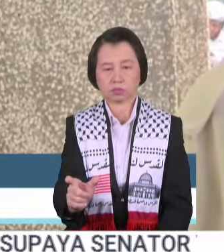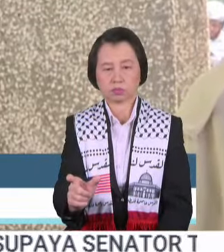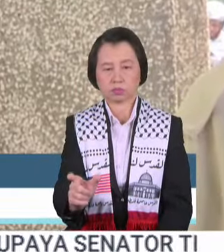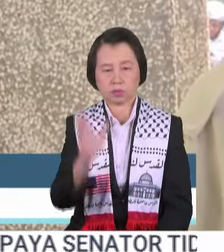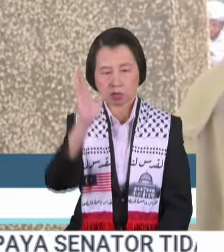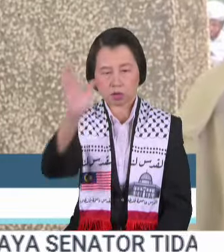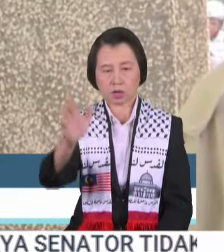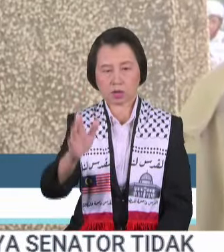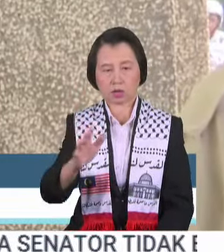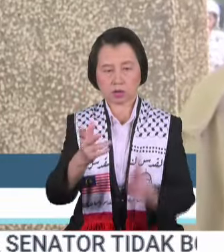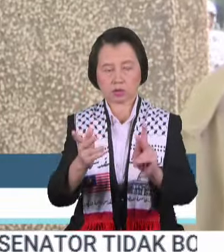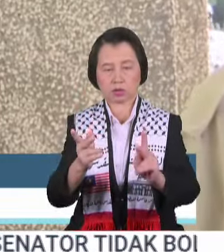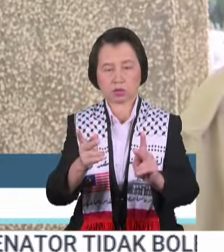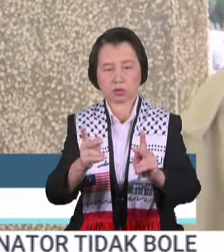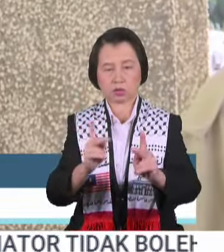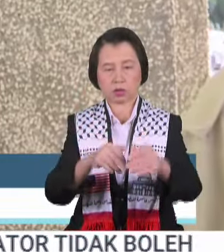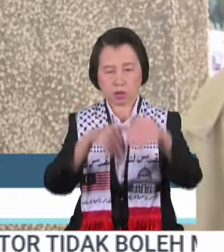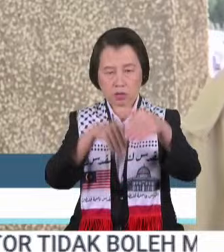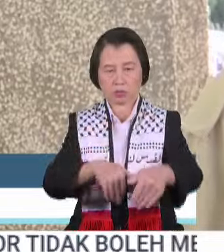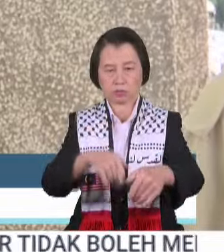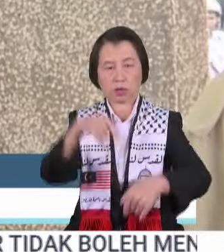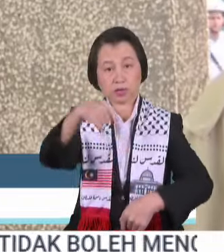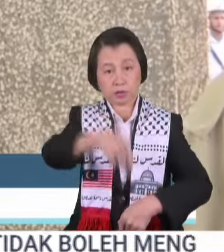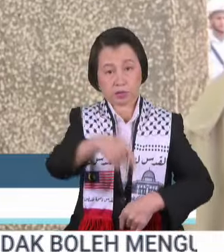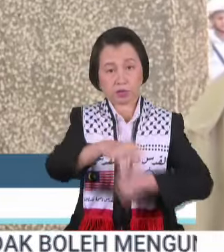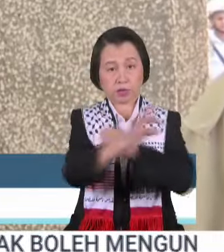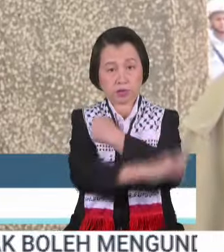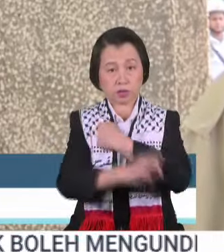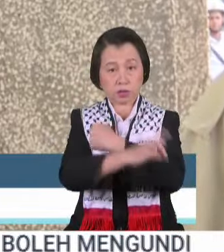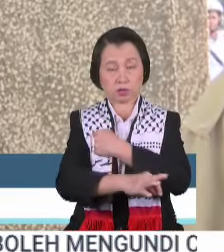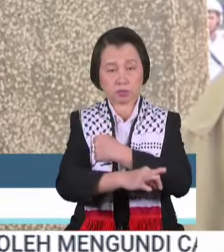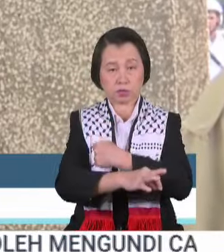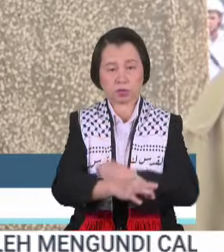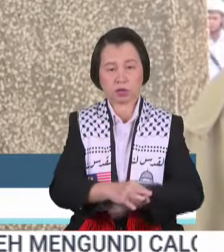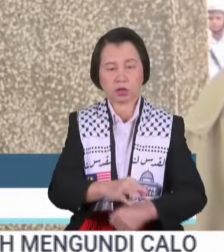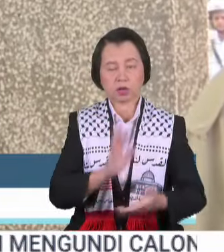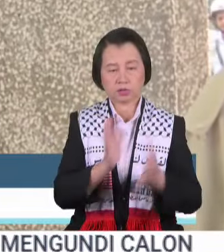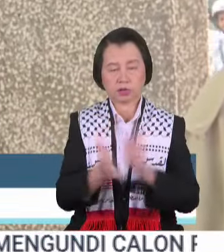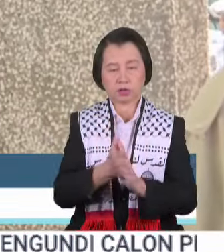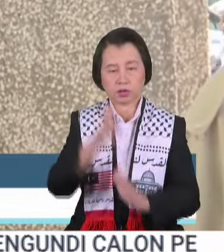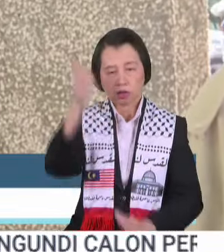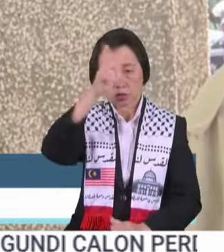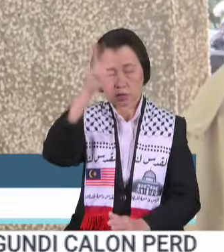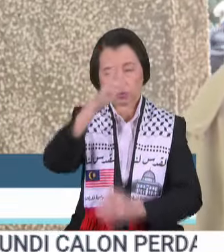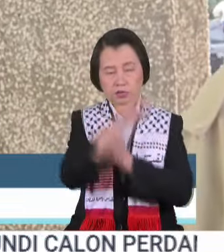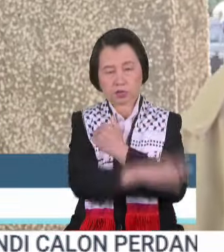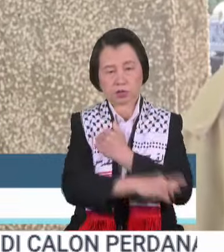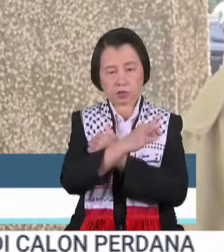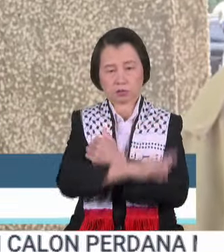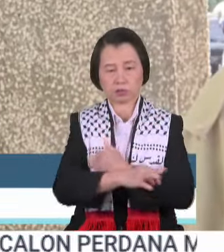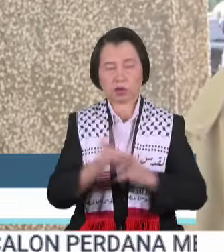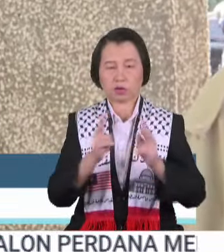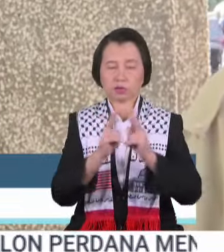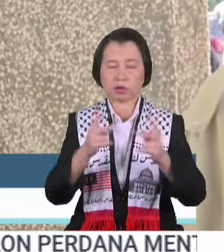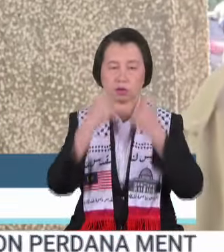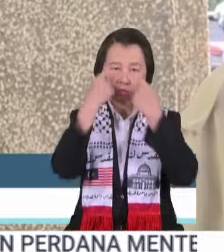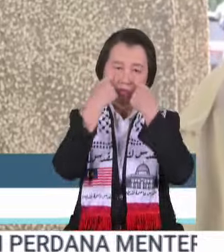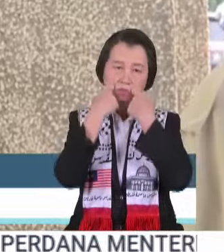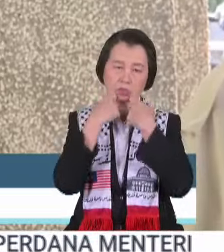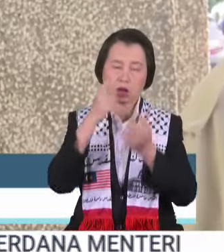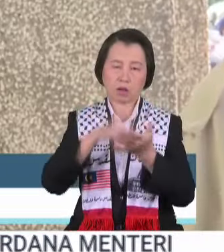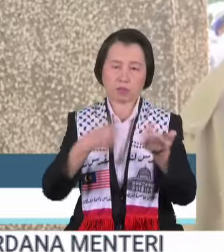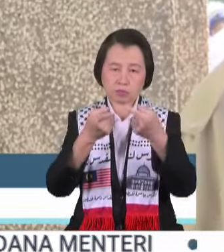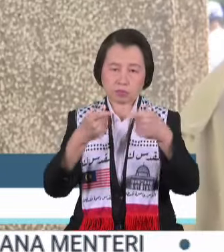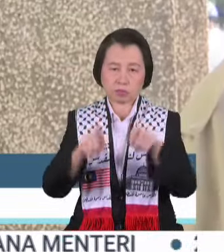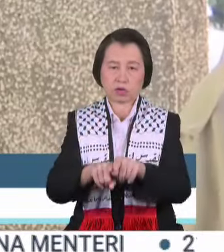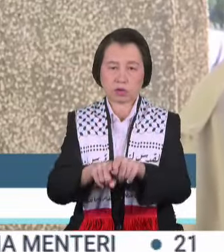yang akan dikebumikan di Negeri Sembilan. Bagi pihak kerajaan negeri, kami amat bersimpati dengan apa yang